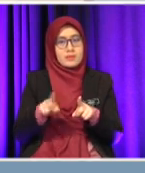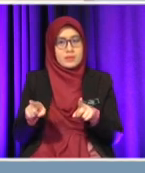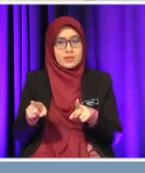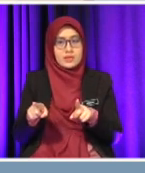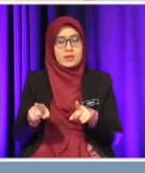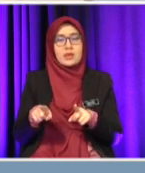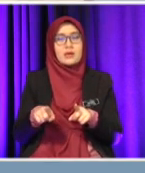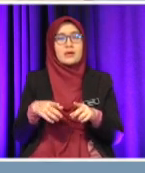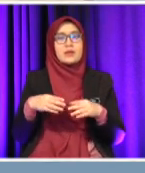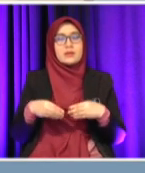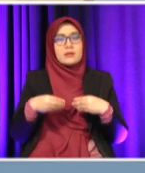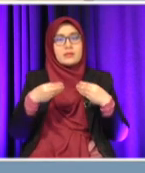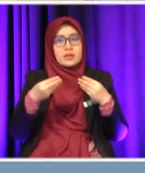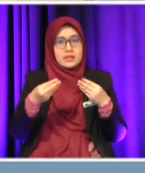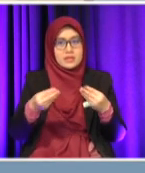Oke